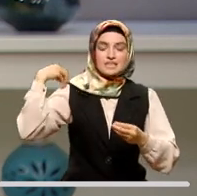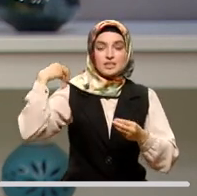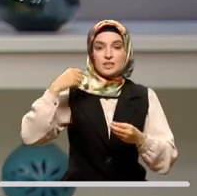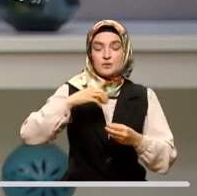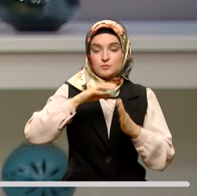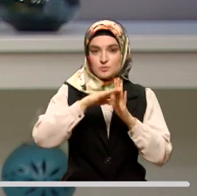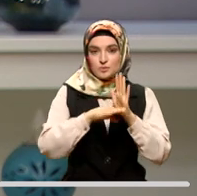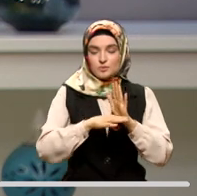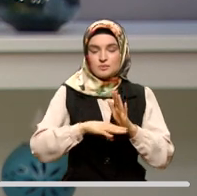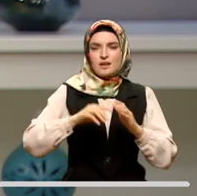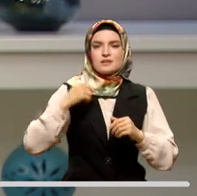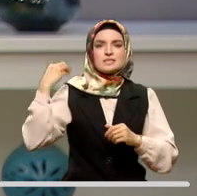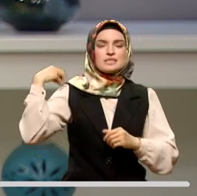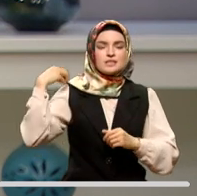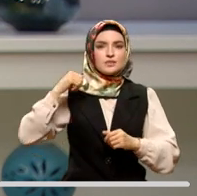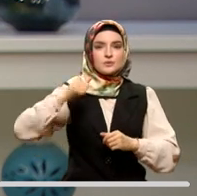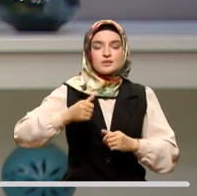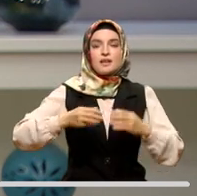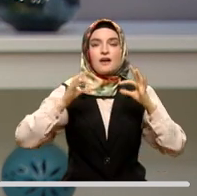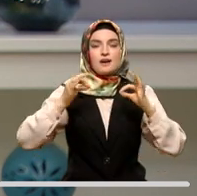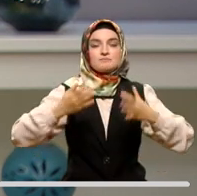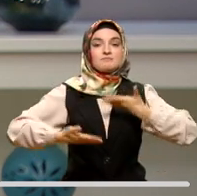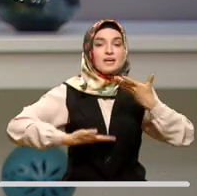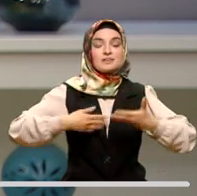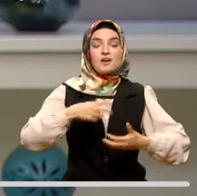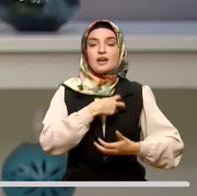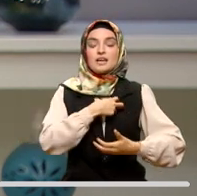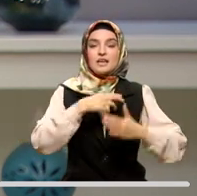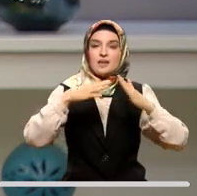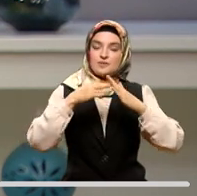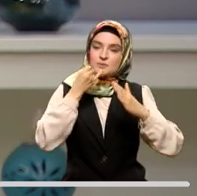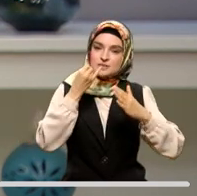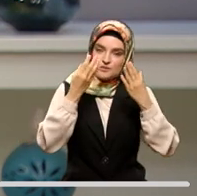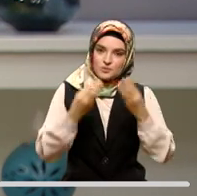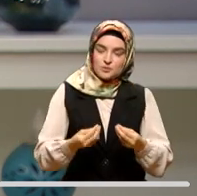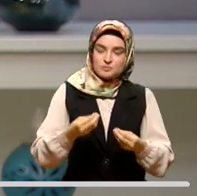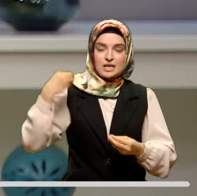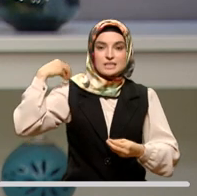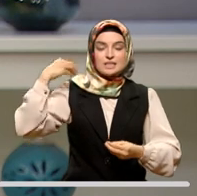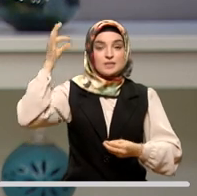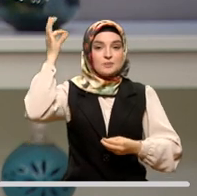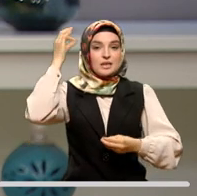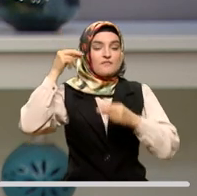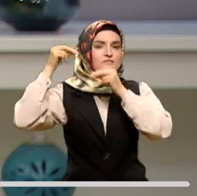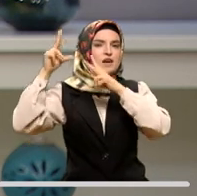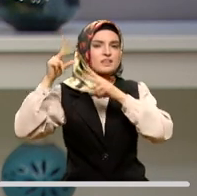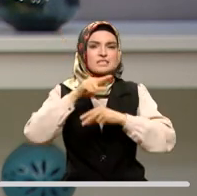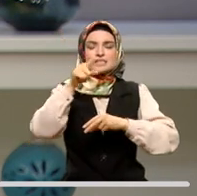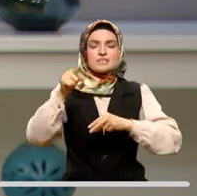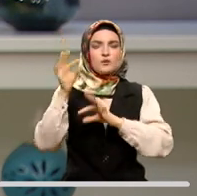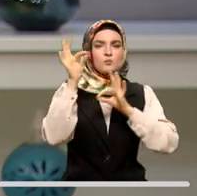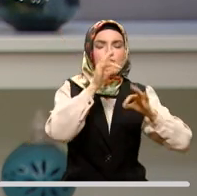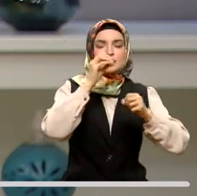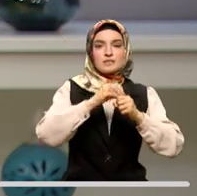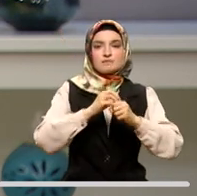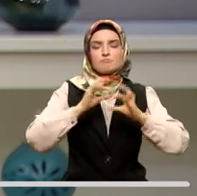dediğimiz her yeni günde aynı heyecan ve aynı aşkla evlerinize misafir olduk efendim. Yeni bilgi ve yeni farkındalıkları sizlere ulaştırabilmek için